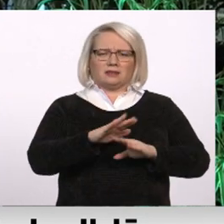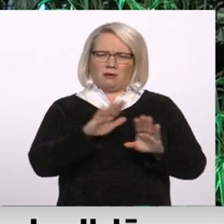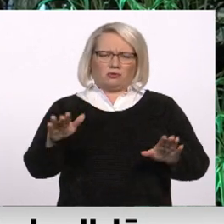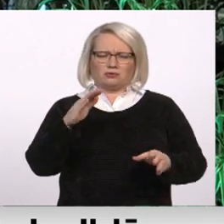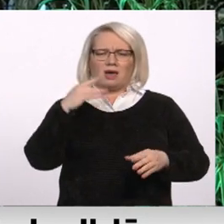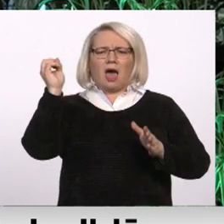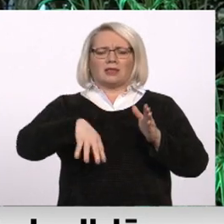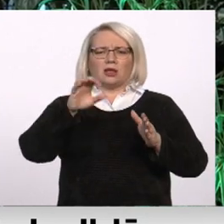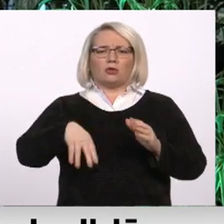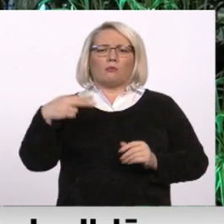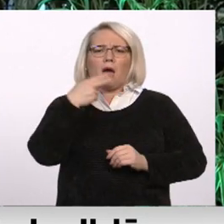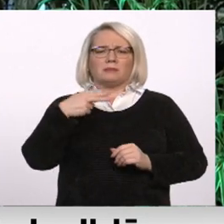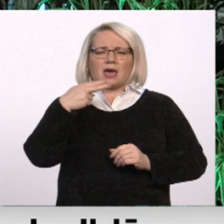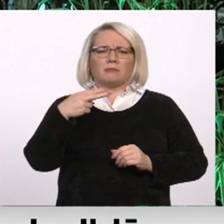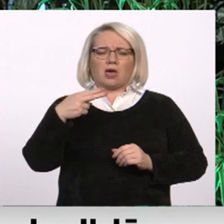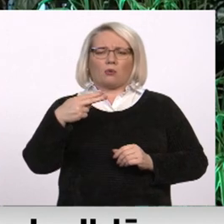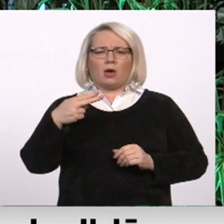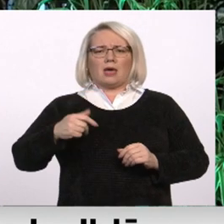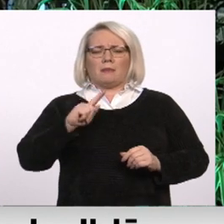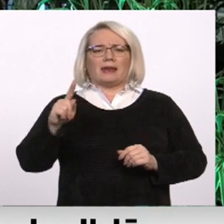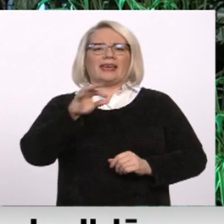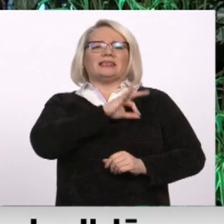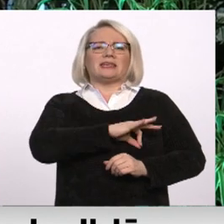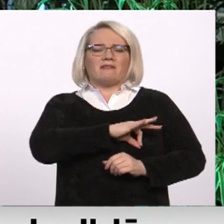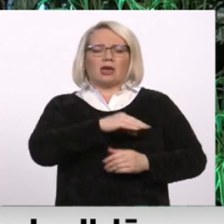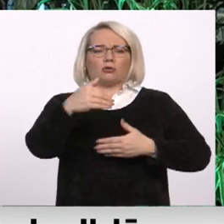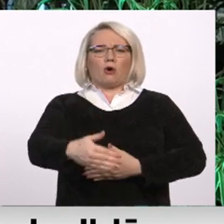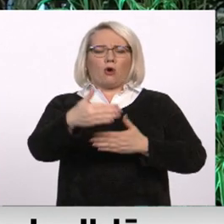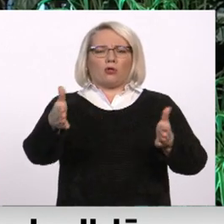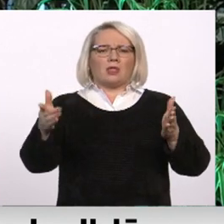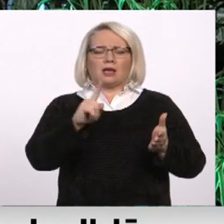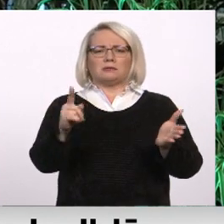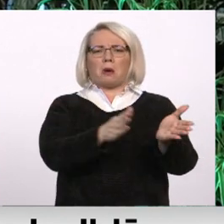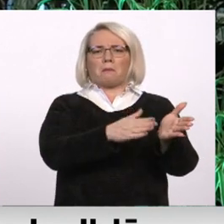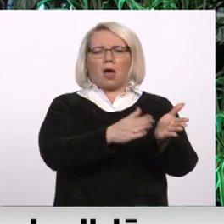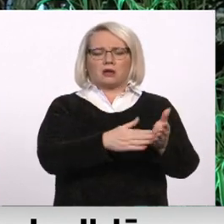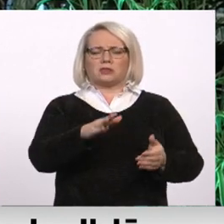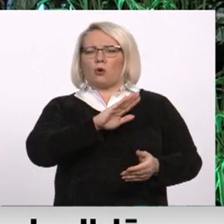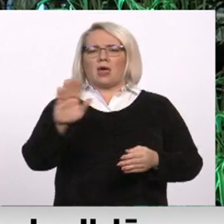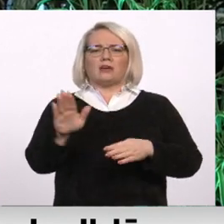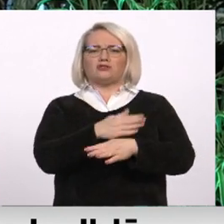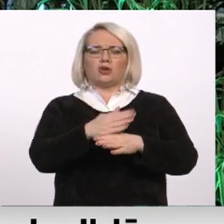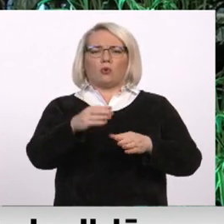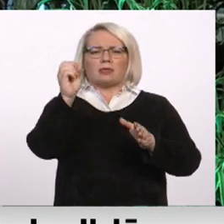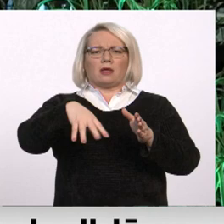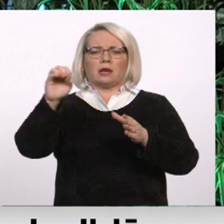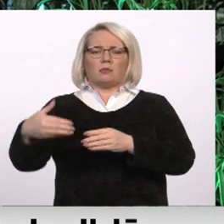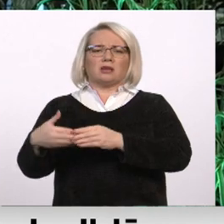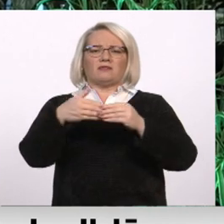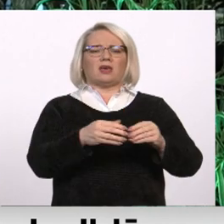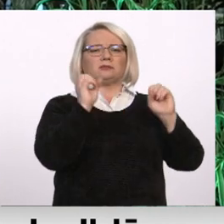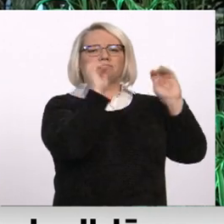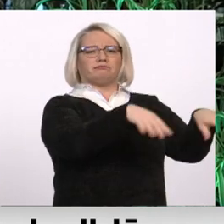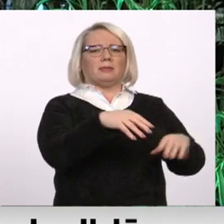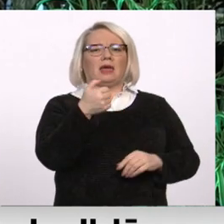apsaimniekotājiem, protams, ir kaut kādā mērā izdevīgi šo konteineru paņemt tas, kas ir par maksu, nešķiroto atkritumu konteiners, vest uz Getliņiem, protams,